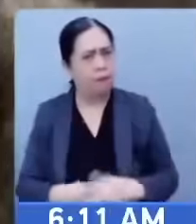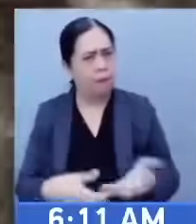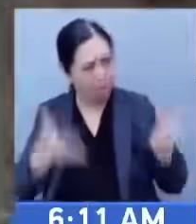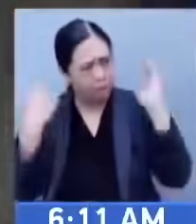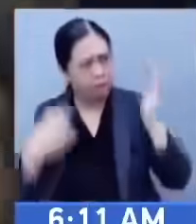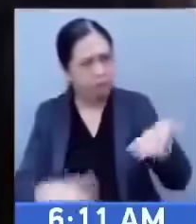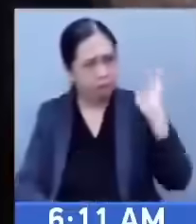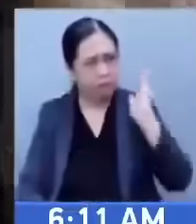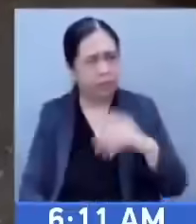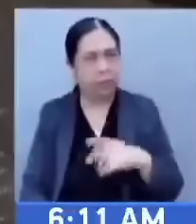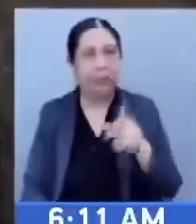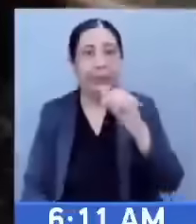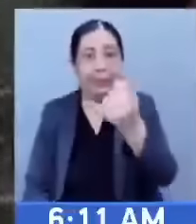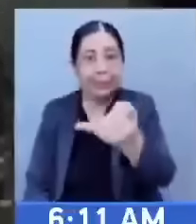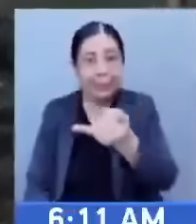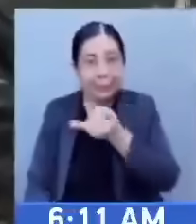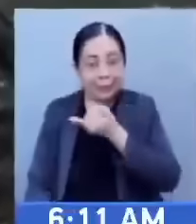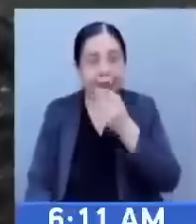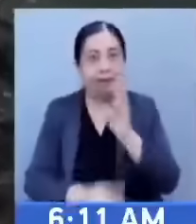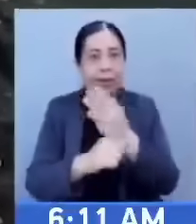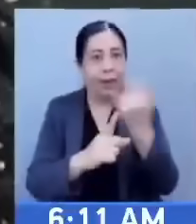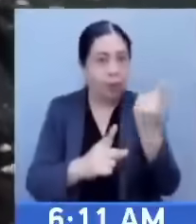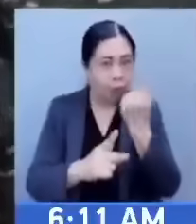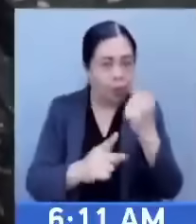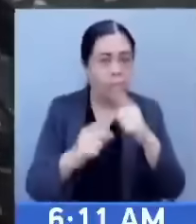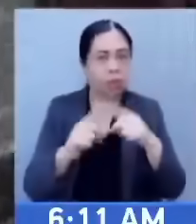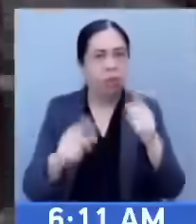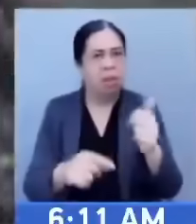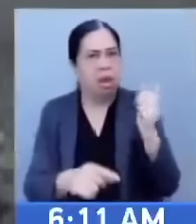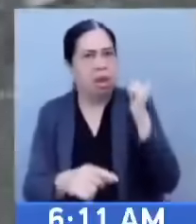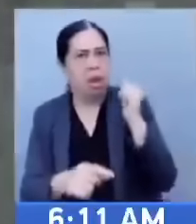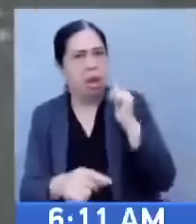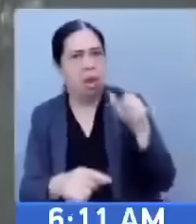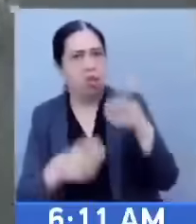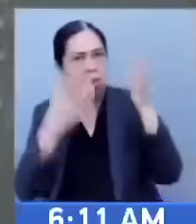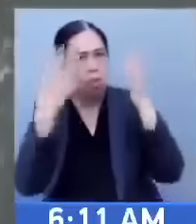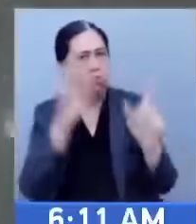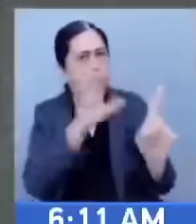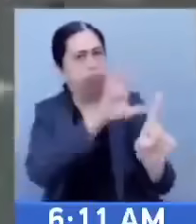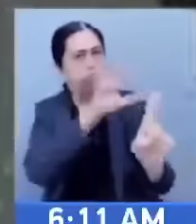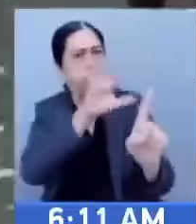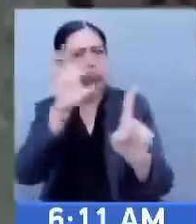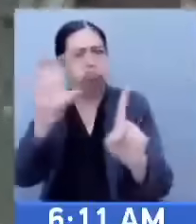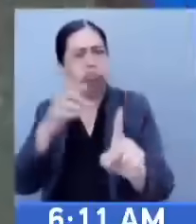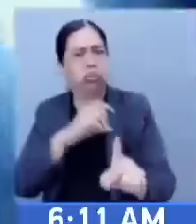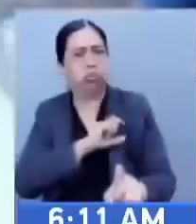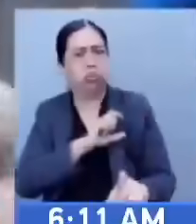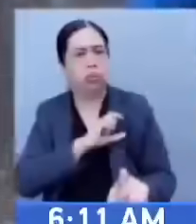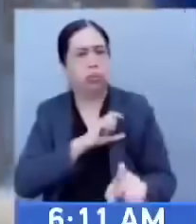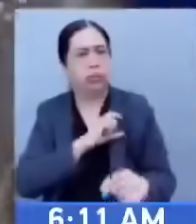Iimbitahan na sana sa barangay ang lalaki. Pero tumanggi siya at pinagsisigawan ng mga otoridad. Yung mga sa barangay.